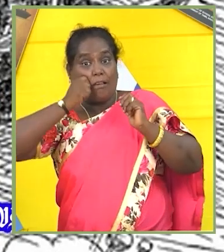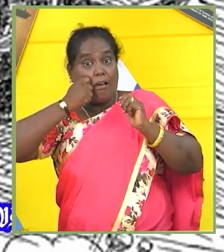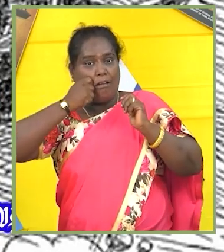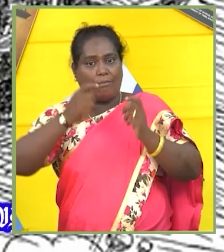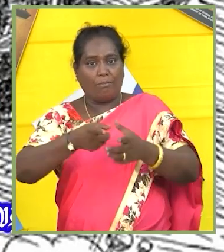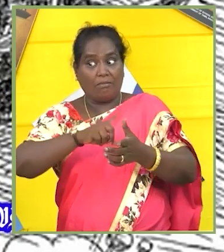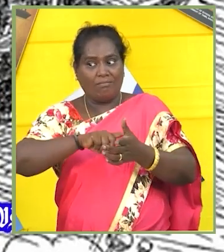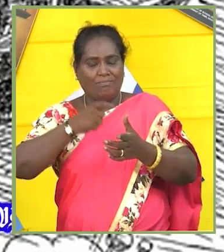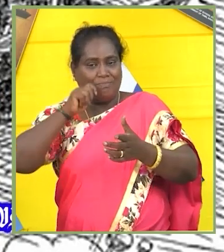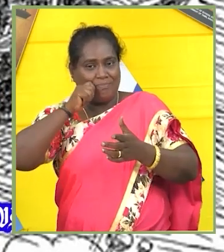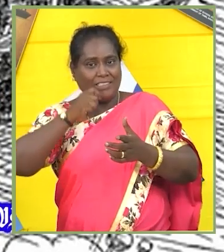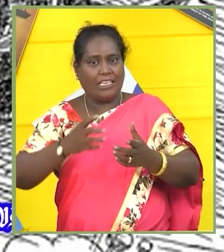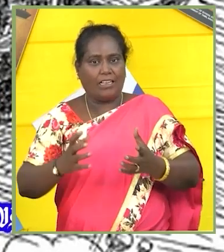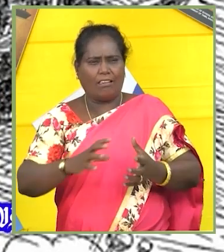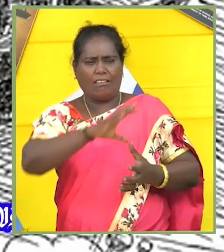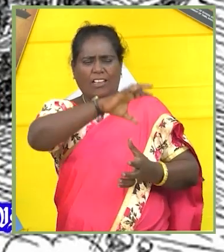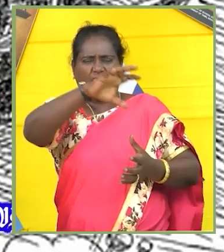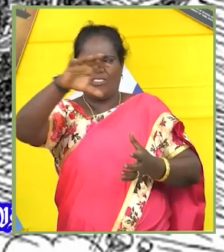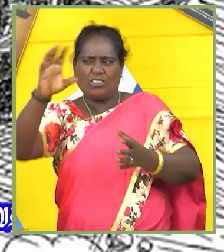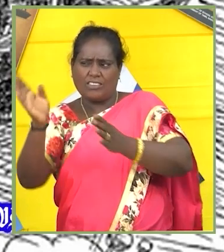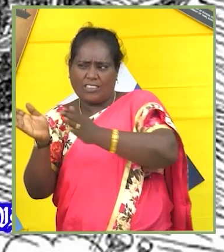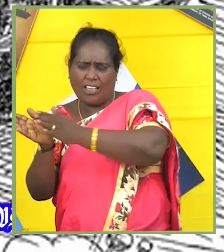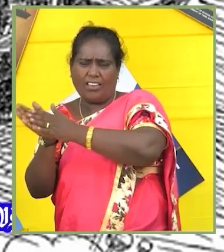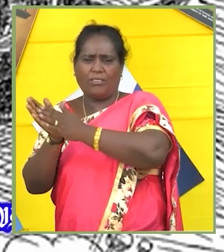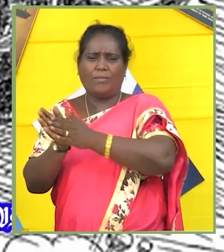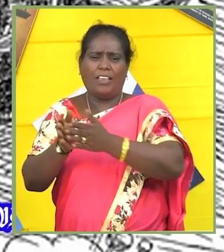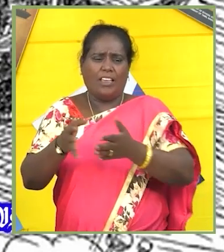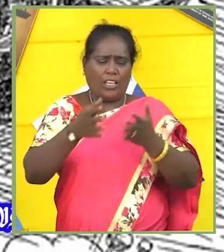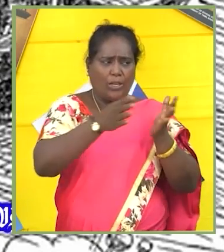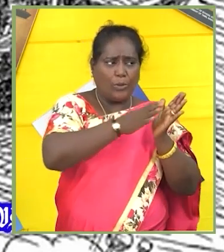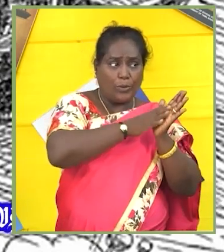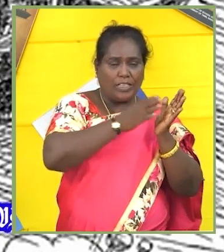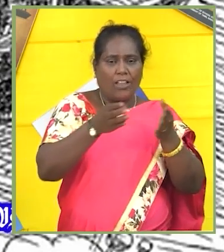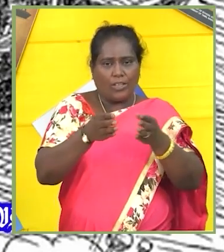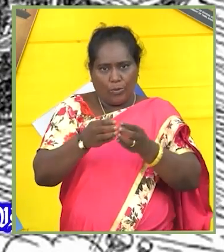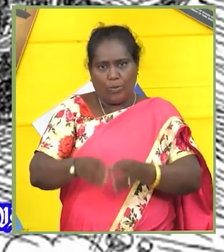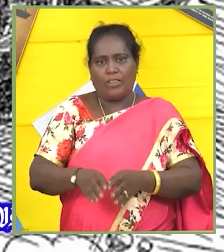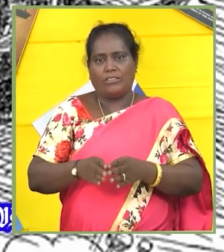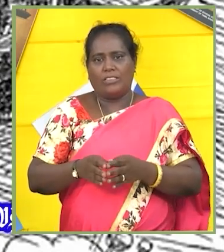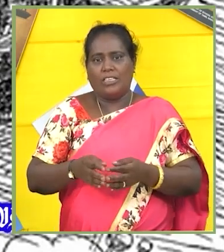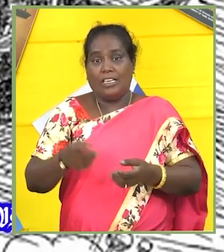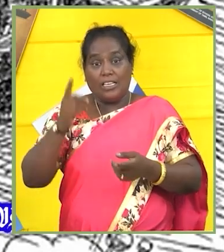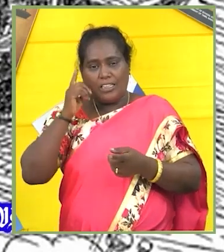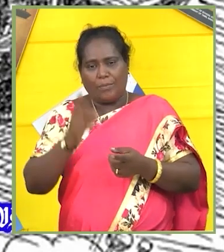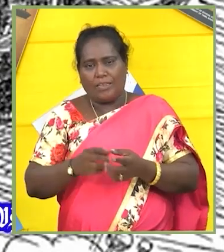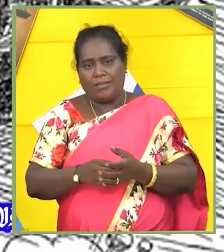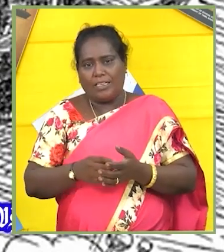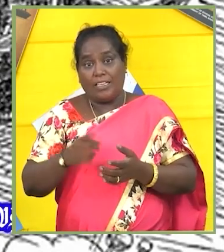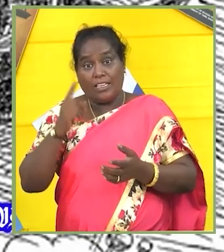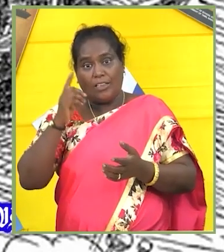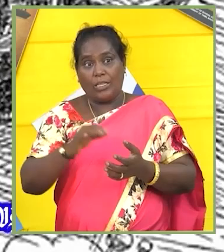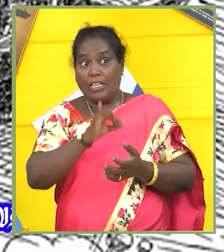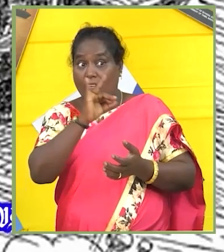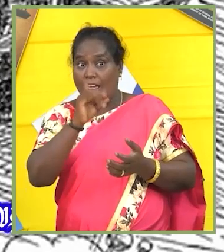பிறந்த நம் தமிழர் இயற்கையை சார்ந்தும் இயற்கையோடு இணைந்தும் வாழ்ந்துள்ளனர் என்பதற்கான சான்றுகள் ஏராளமாக